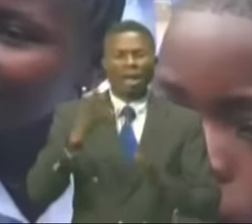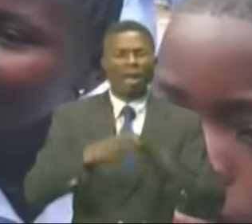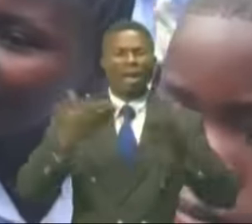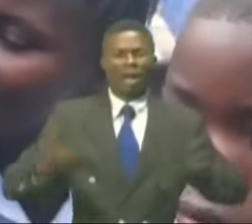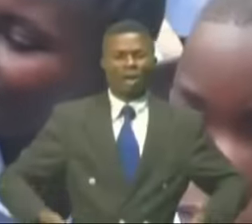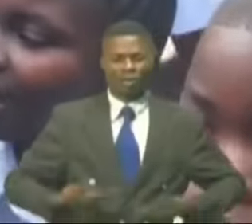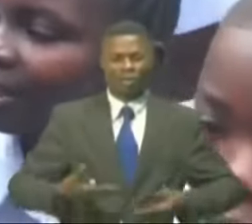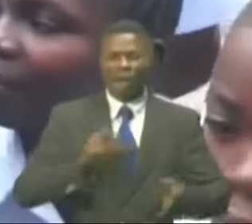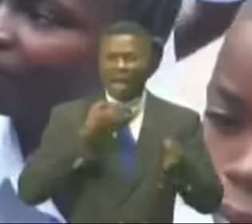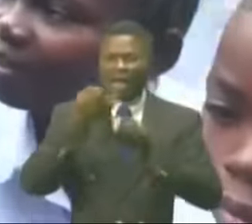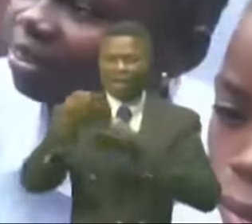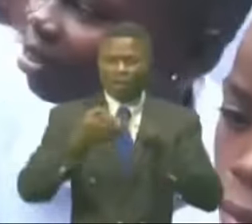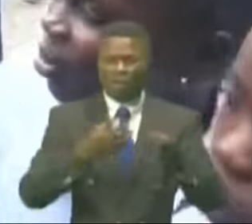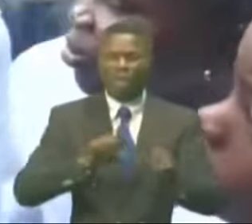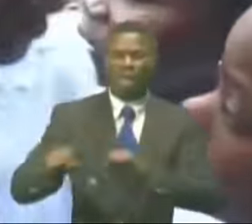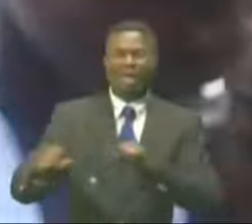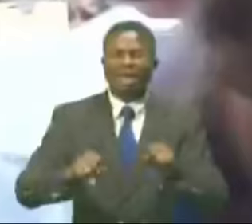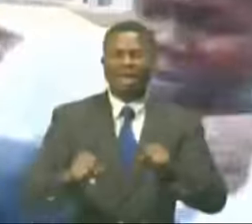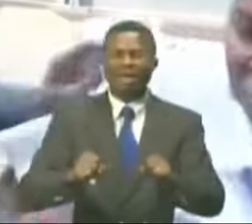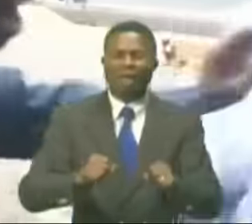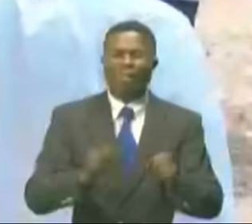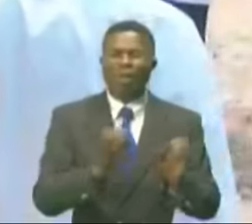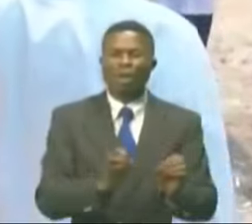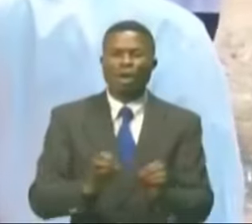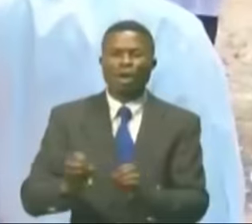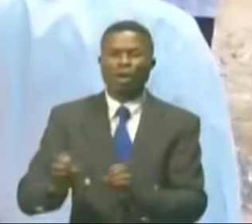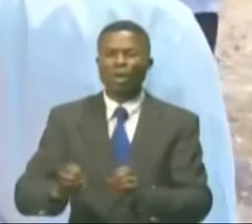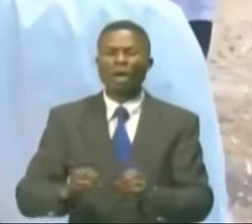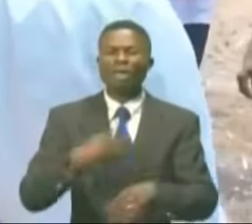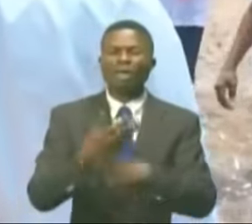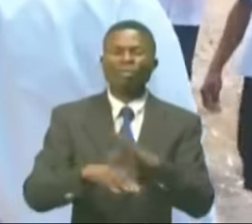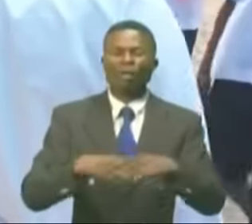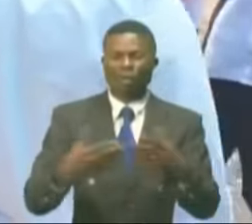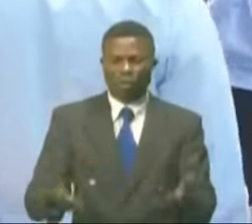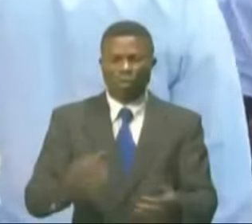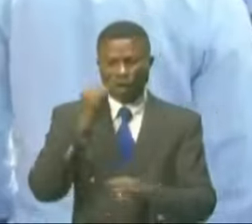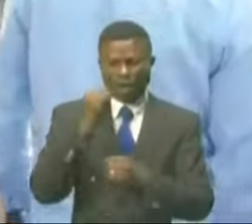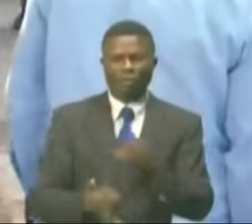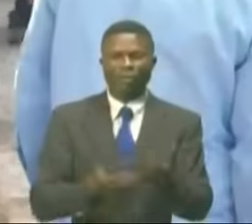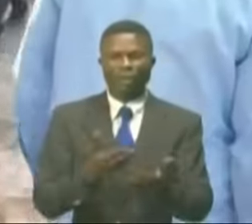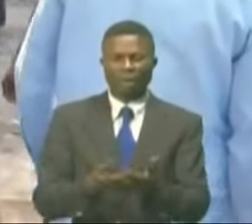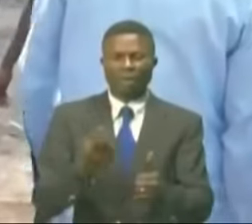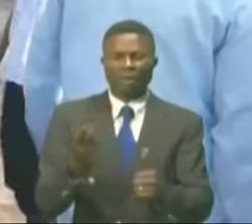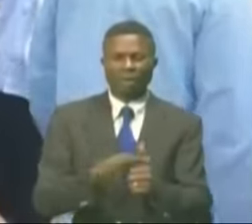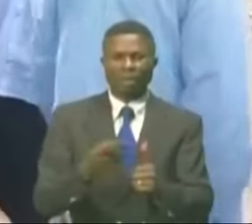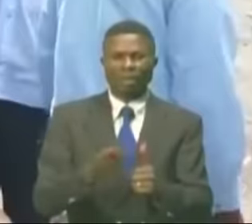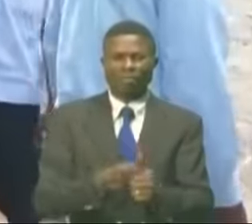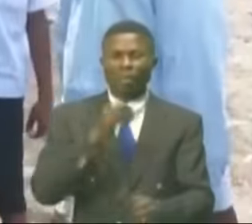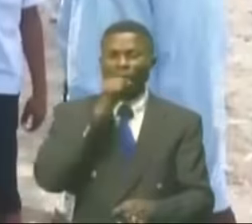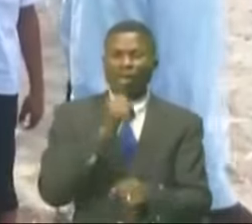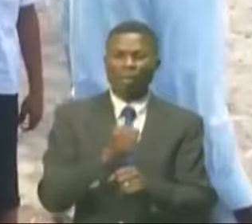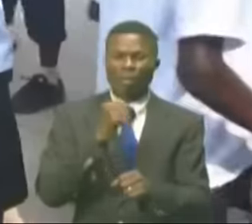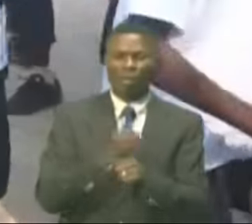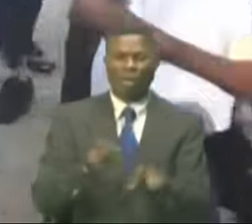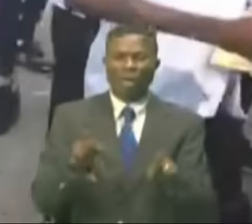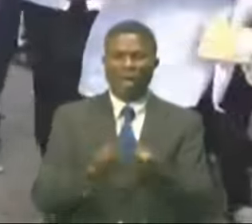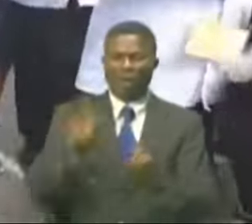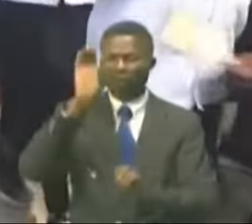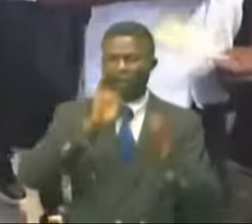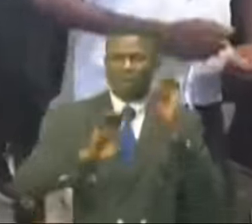pour relater comment s'est déroulée la fin de cet examen, surtout les mathématiques et les